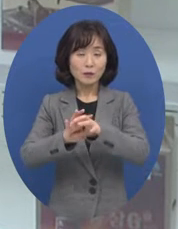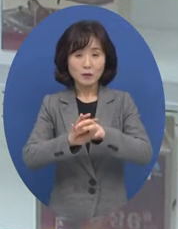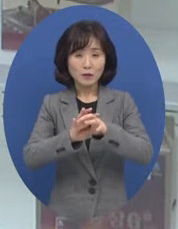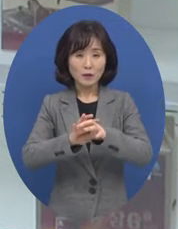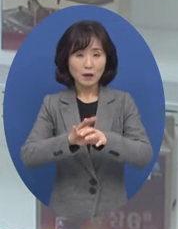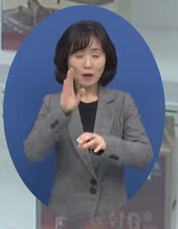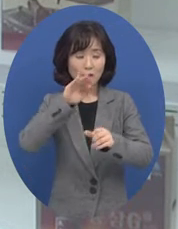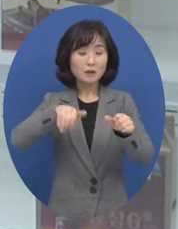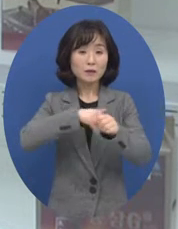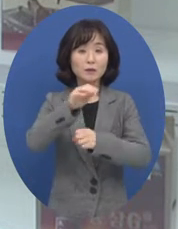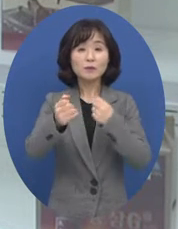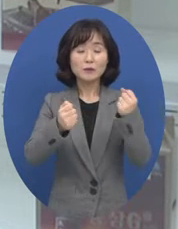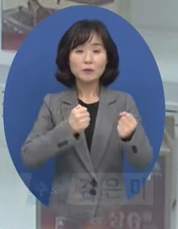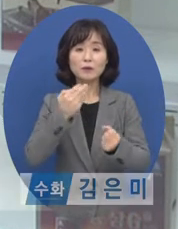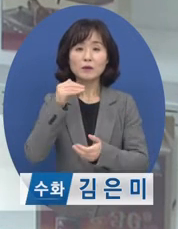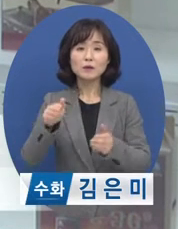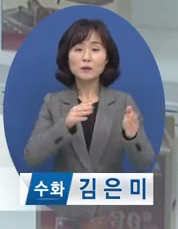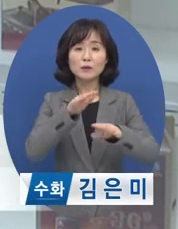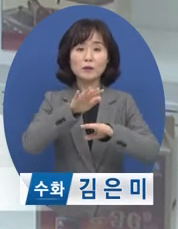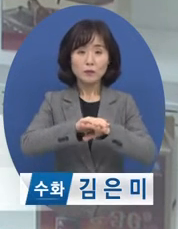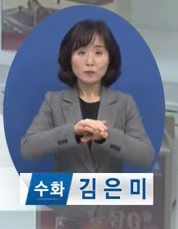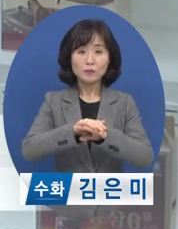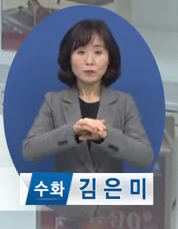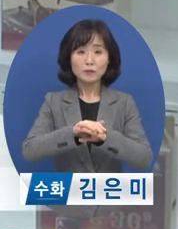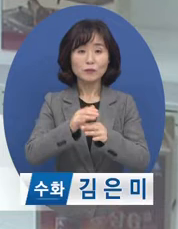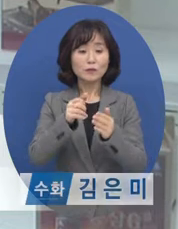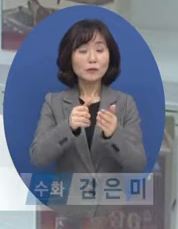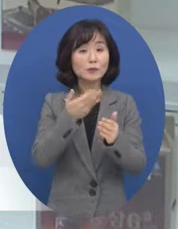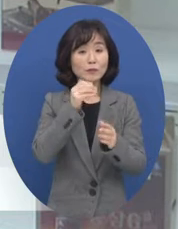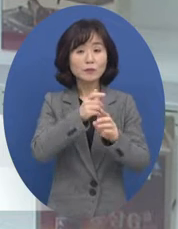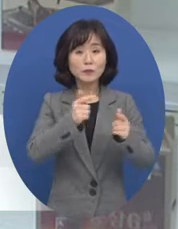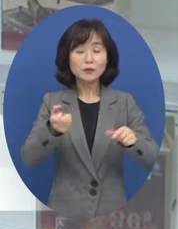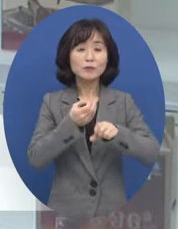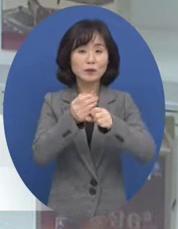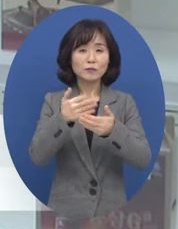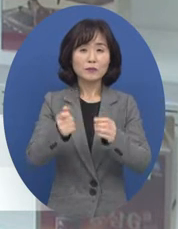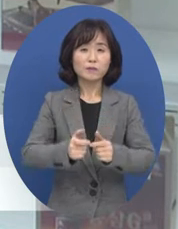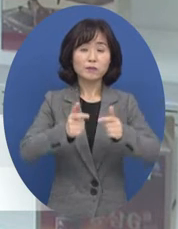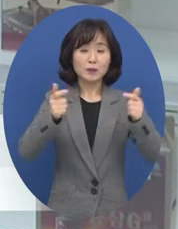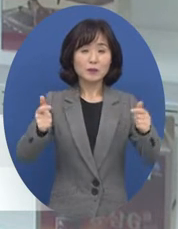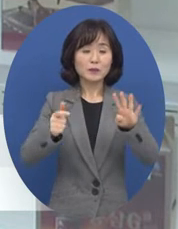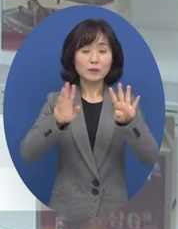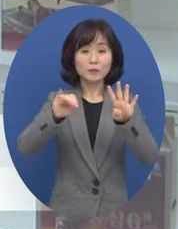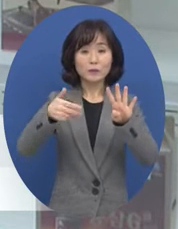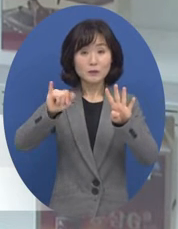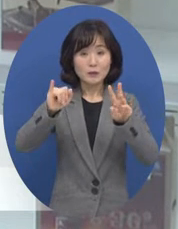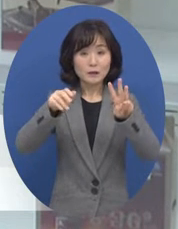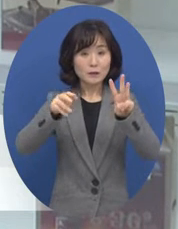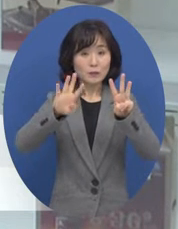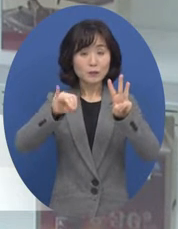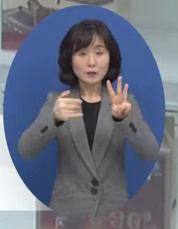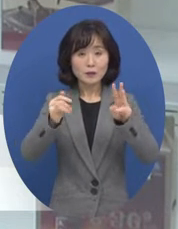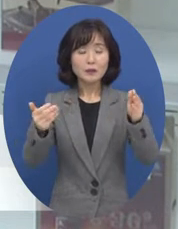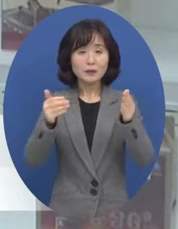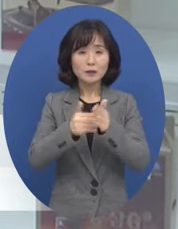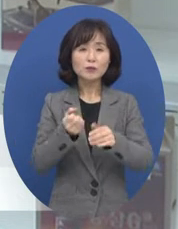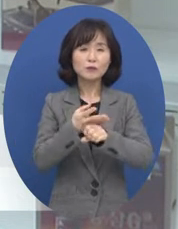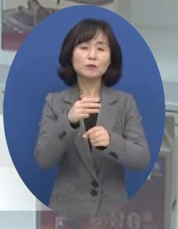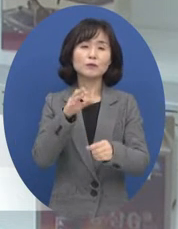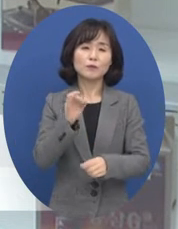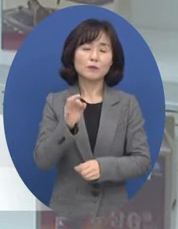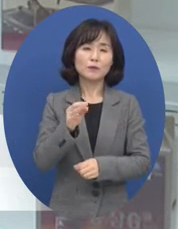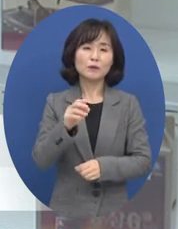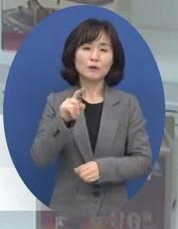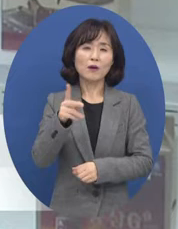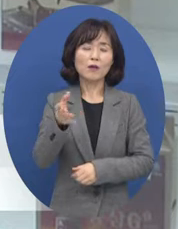코로나19라는 악재 속에서도 경기도 농식품 수출이 증가세를 보이고 있습니다. 올 3분기까지 수출액이 11억 달러가 넘었는데